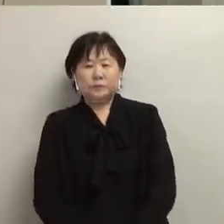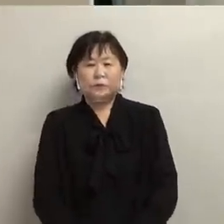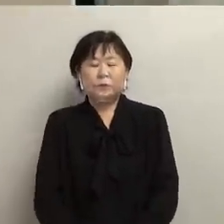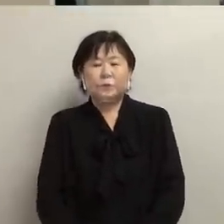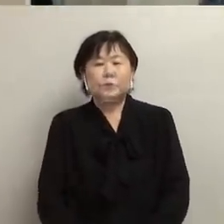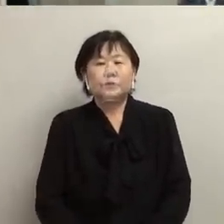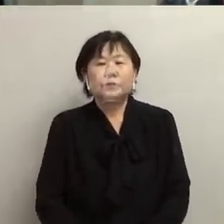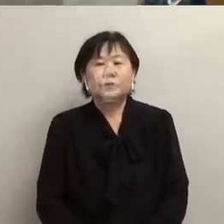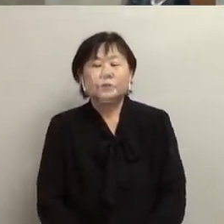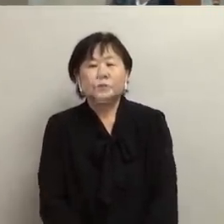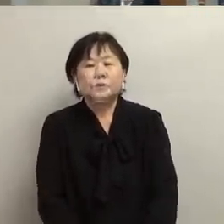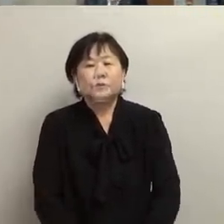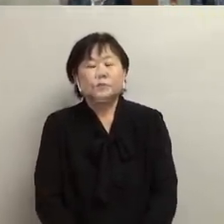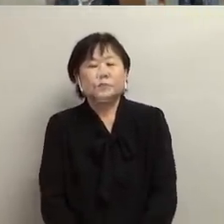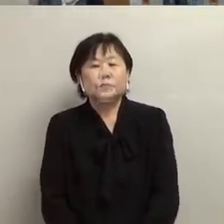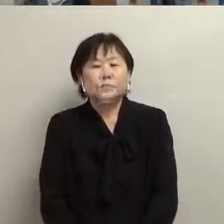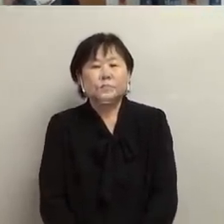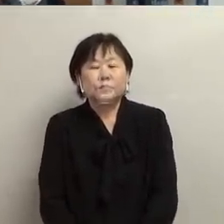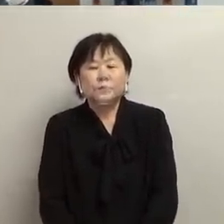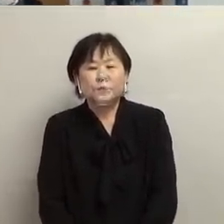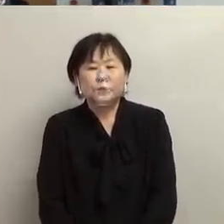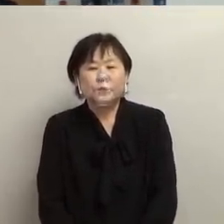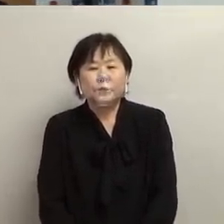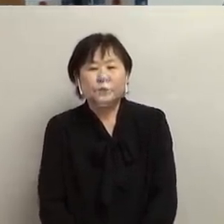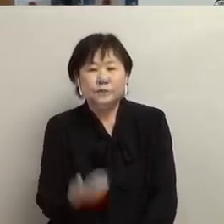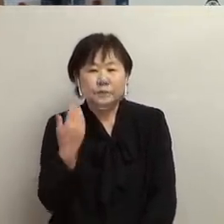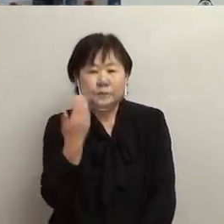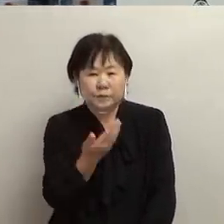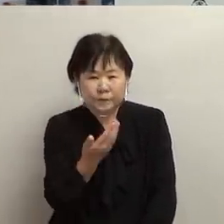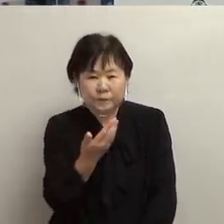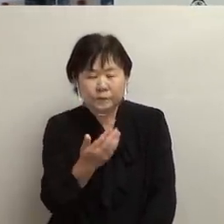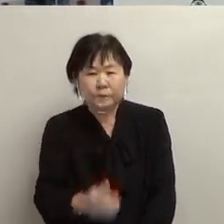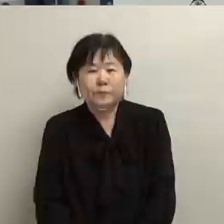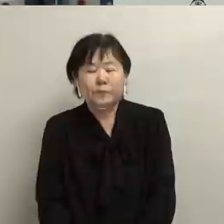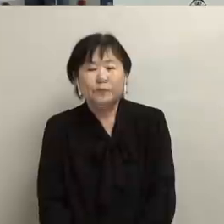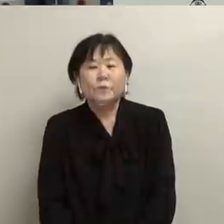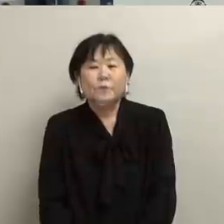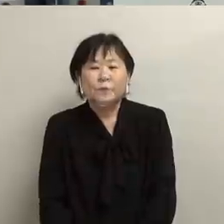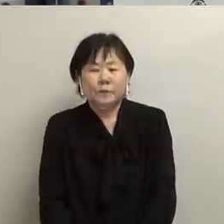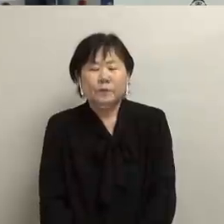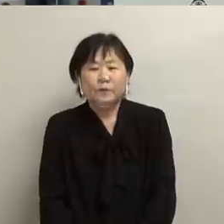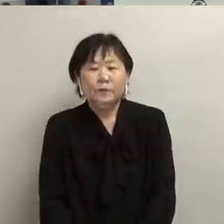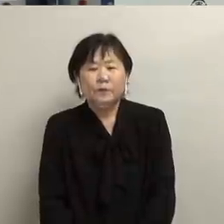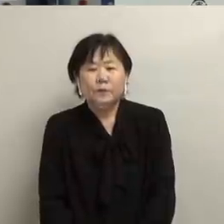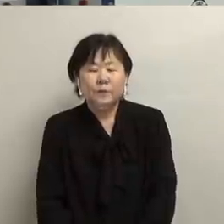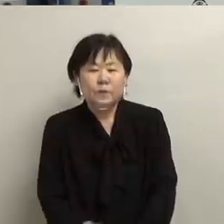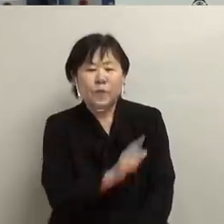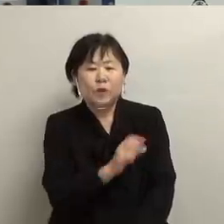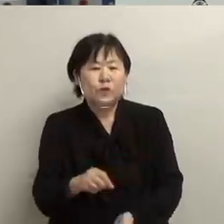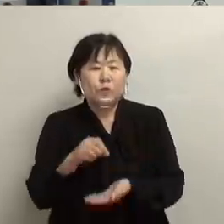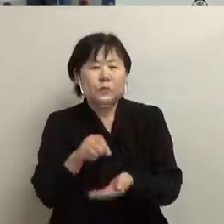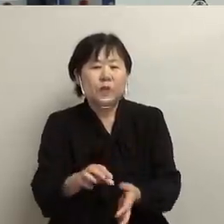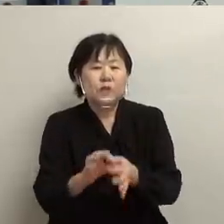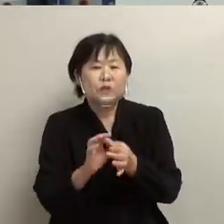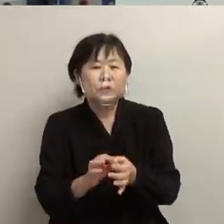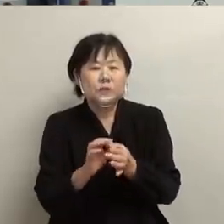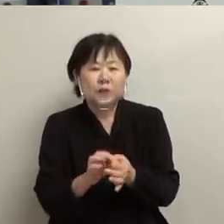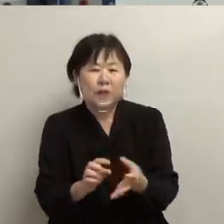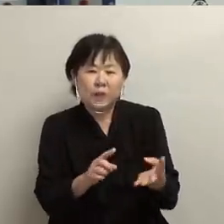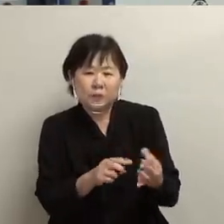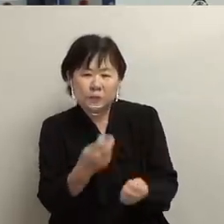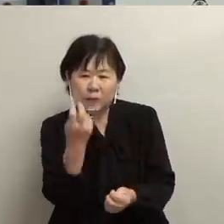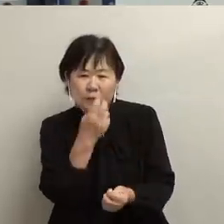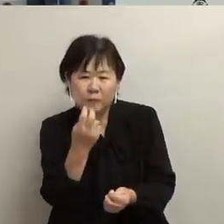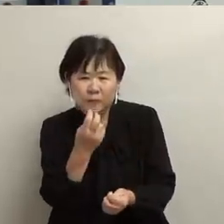車家木のじゃないで fm ぐんま坂力です8インセンティブの関係でいくつかちょっと確認させていただきたいんですけれどもあの